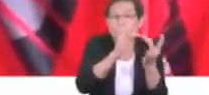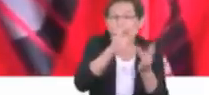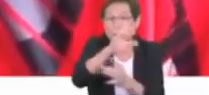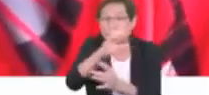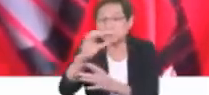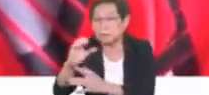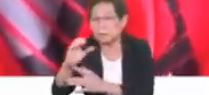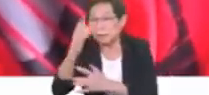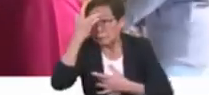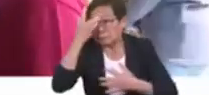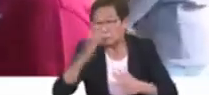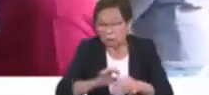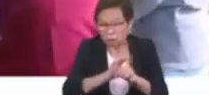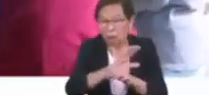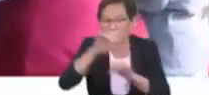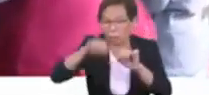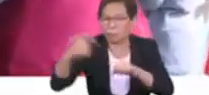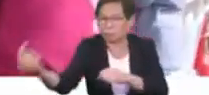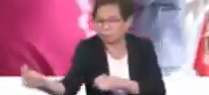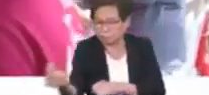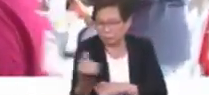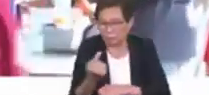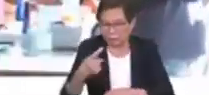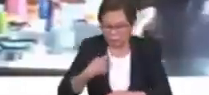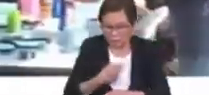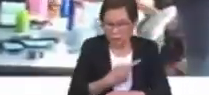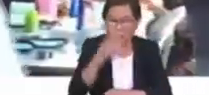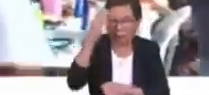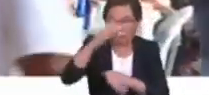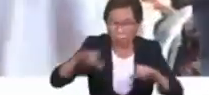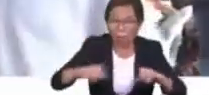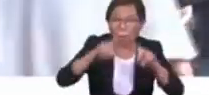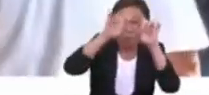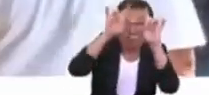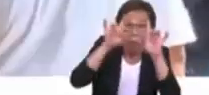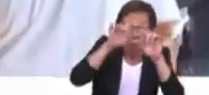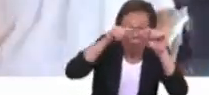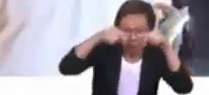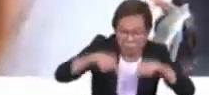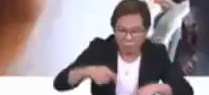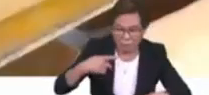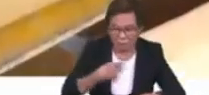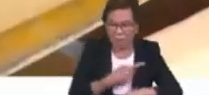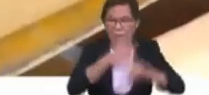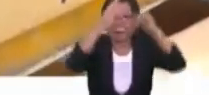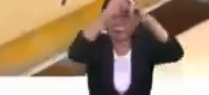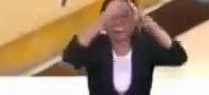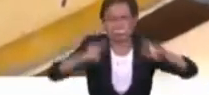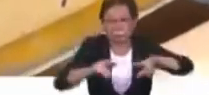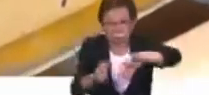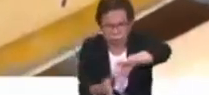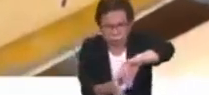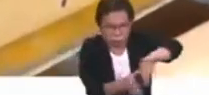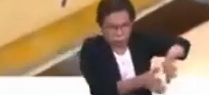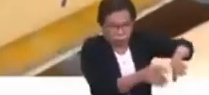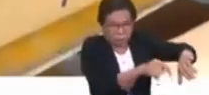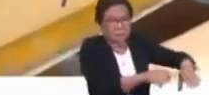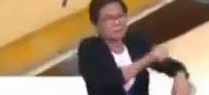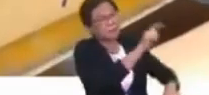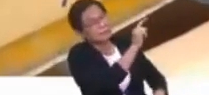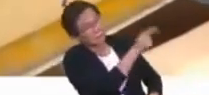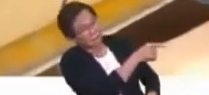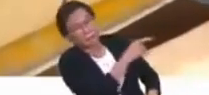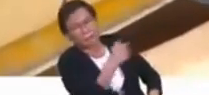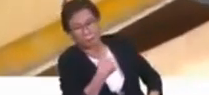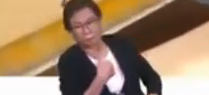COVID boleh berdepan lah dengan kita. So kita akan buat saringan dekat sini sebab kita pun ada kemah untuk isolasi lah dekat sana.